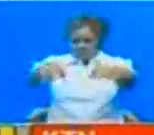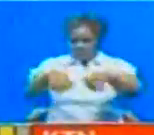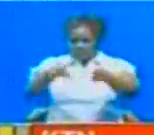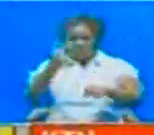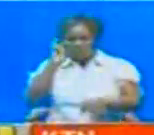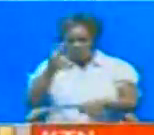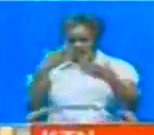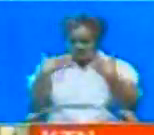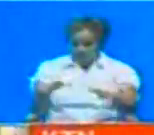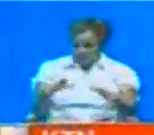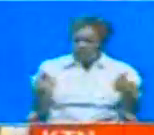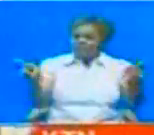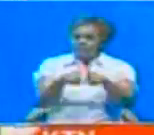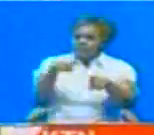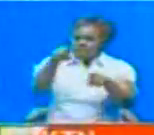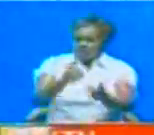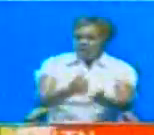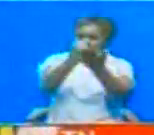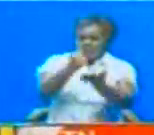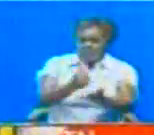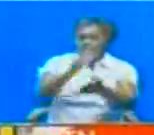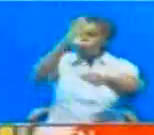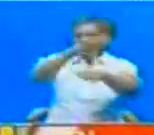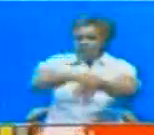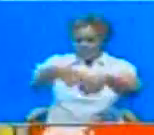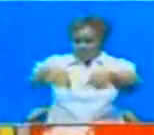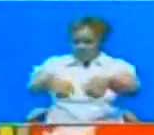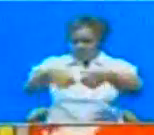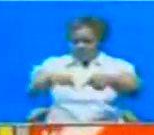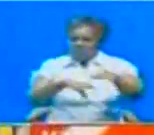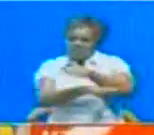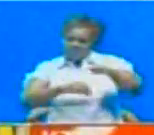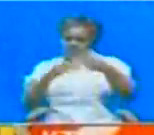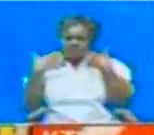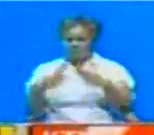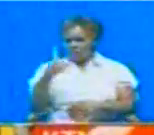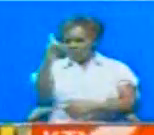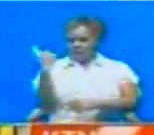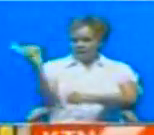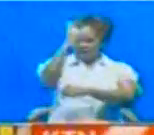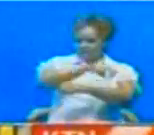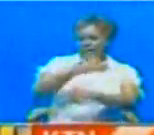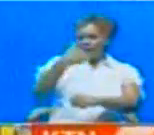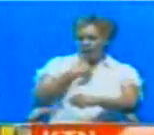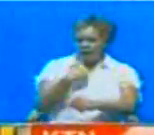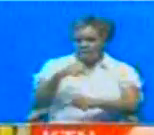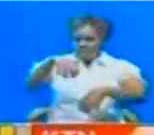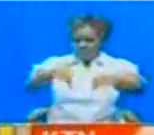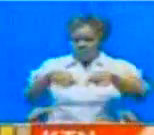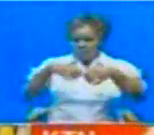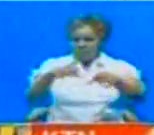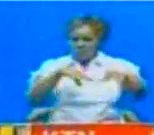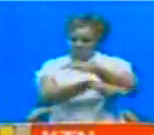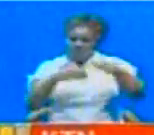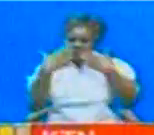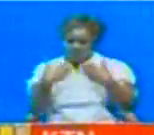anazoziona, kiasi cha kuwa alisaidia katika kupata pikipiki iliyoibwa. Siku moja kulikuwa na bata ilikuwa ni lipo kwa huko kabia